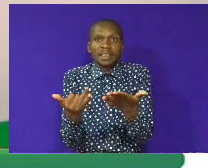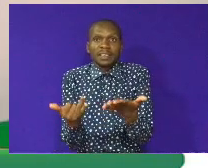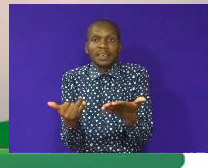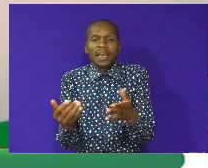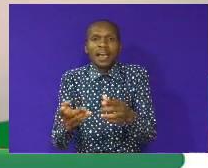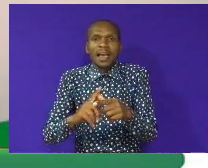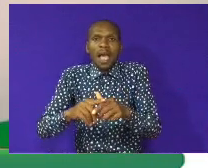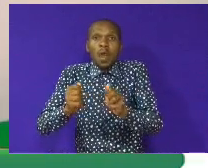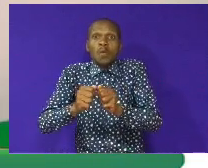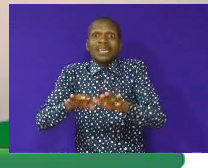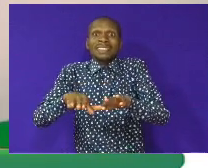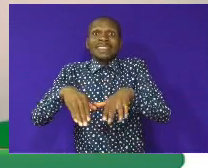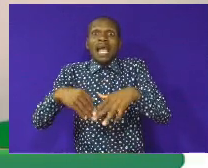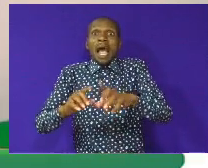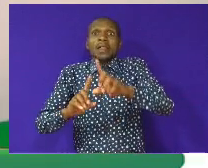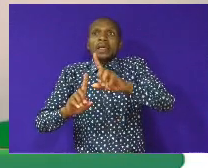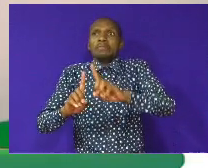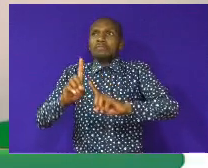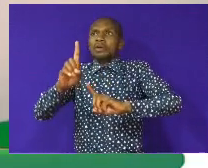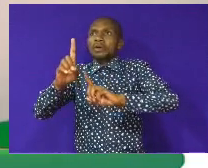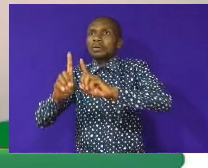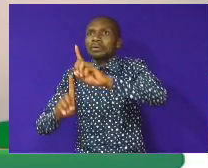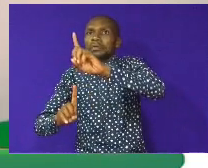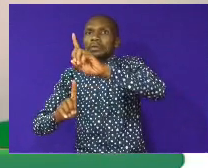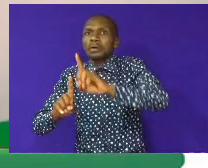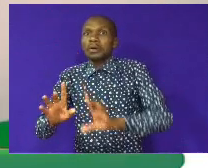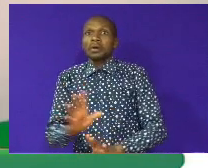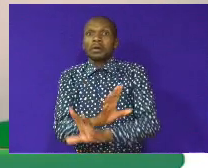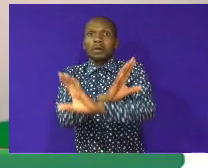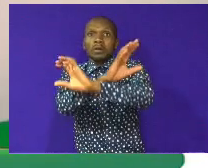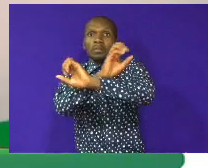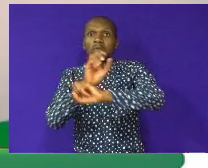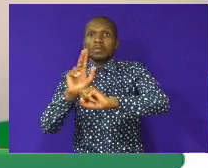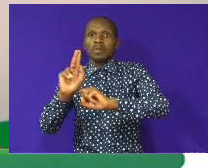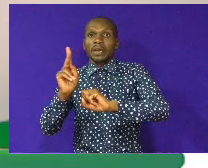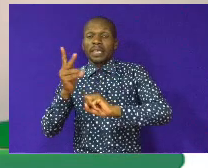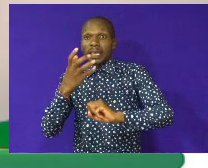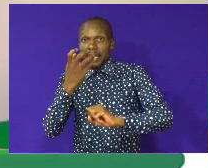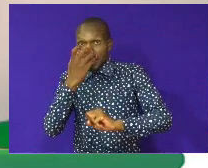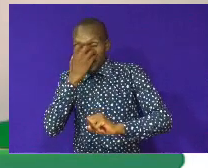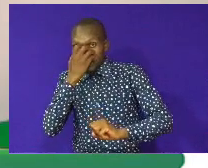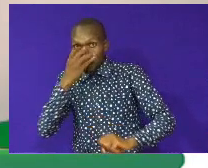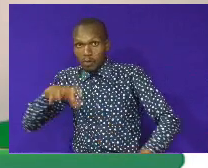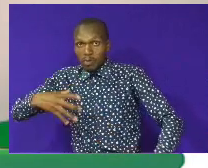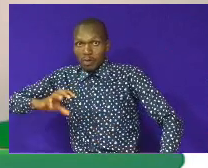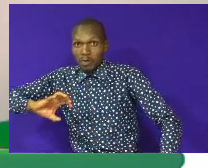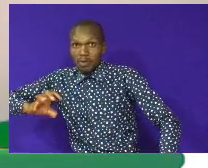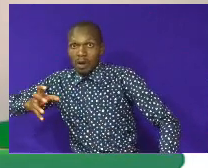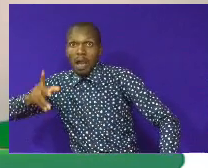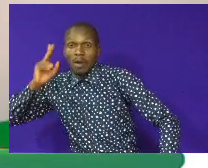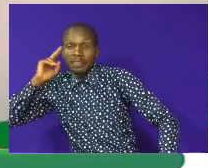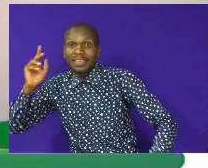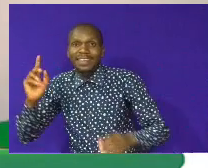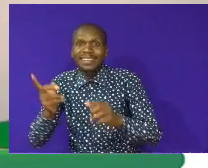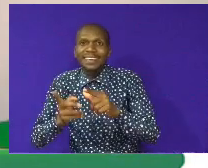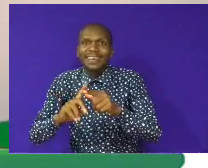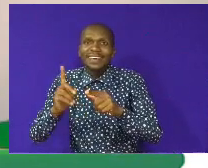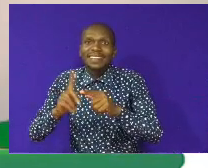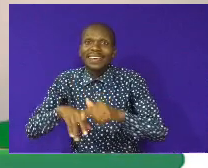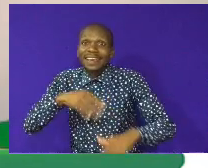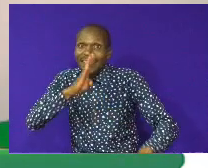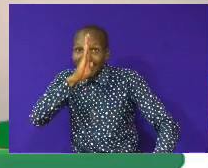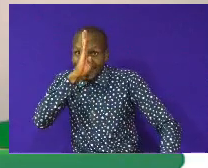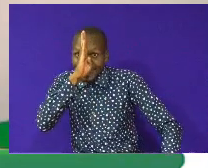Wekiranu kubwatika na netaro yomurai wense Dr. William Samoei Ruto ase county ya Kisii ase litukori ya